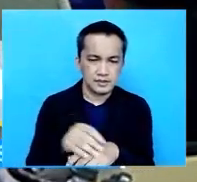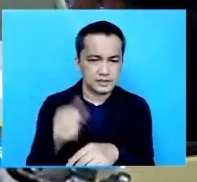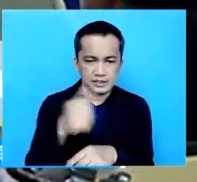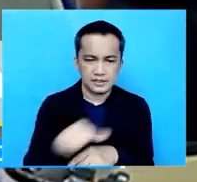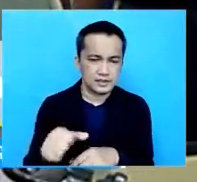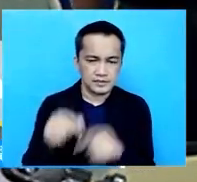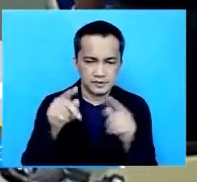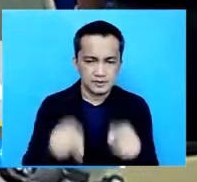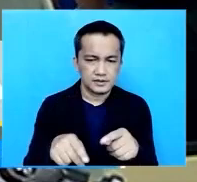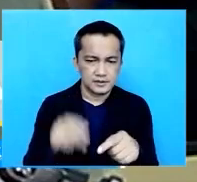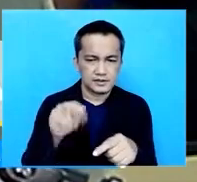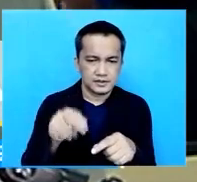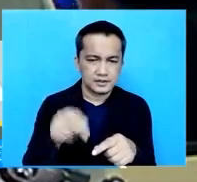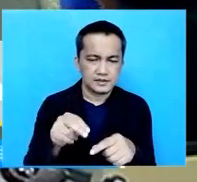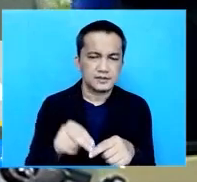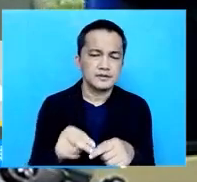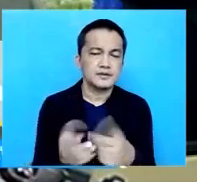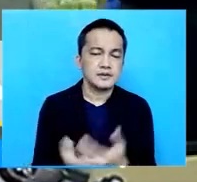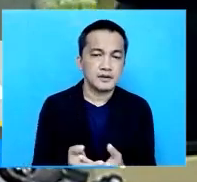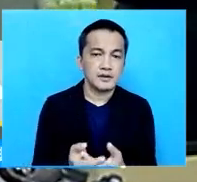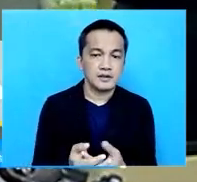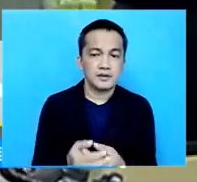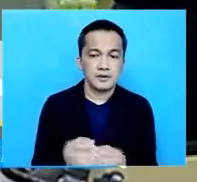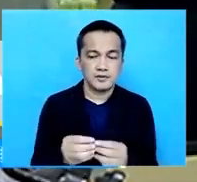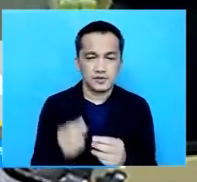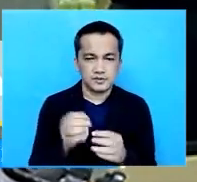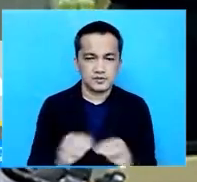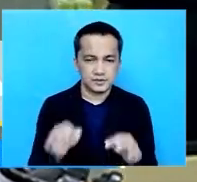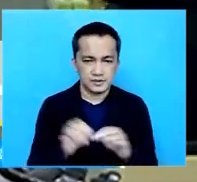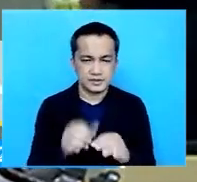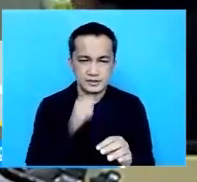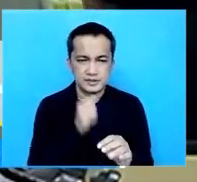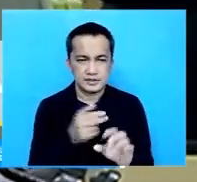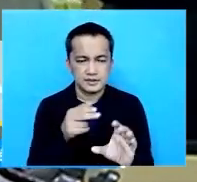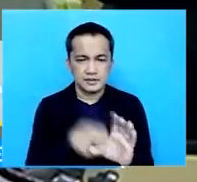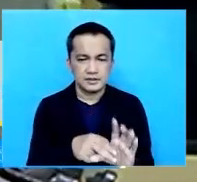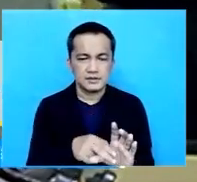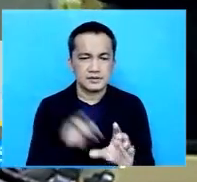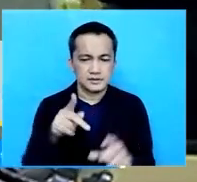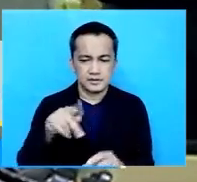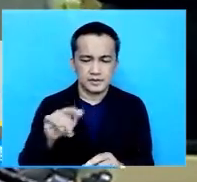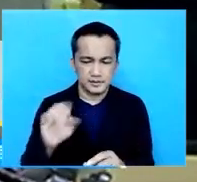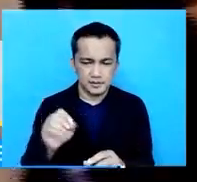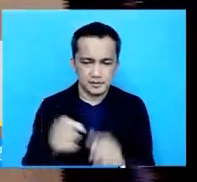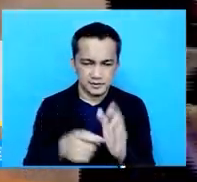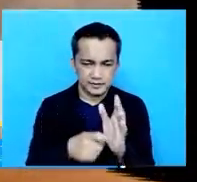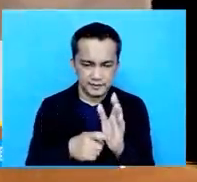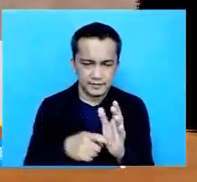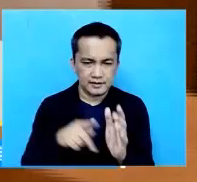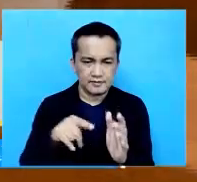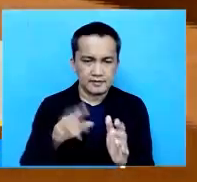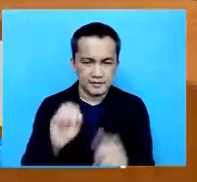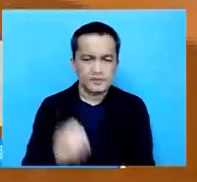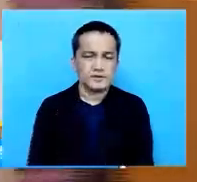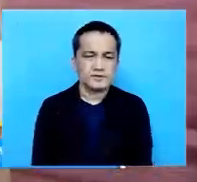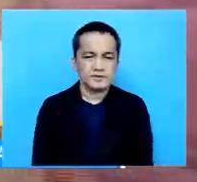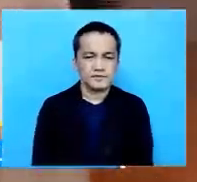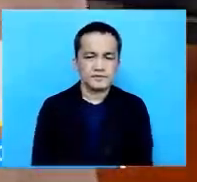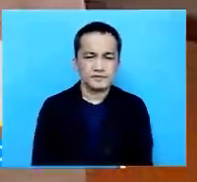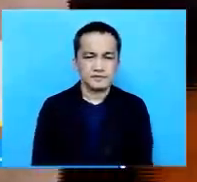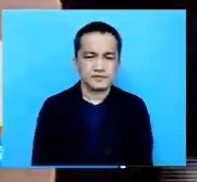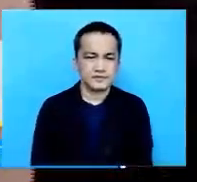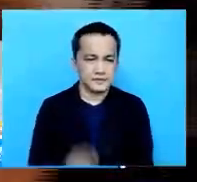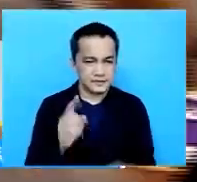na nangangailangan, lalo na kung hindi sila pasok dun sa PAO, dun sa requirements ng PAO. Kung hindi rin kaya